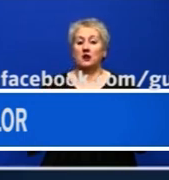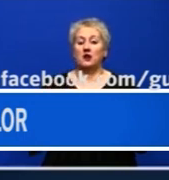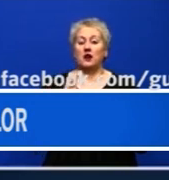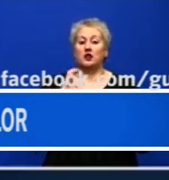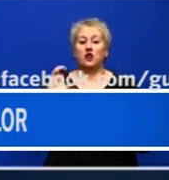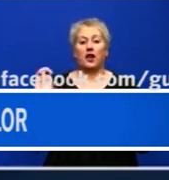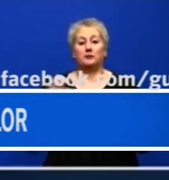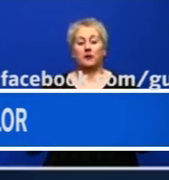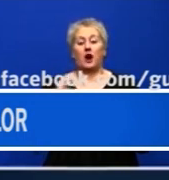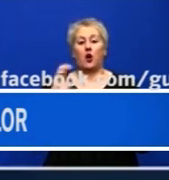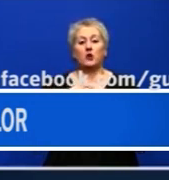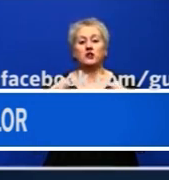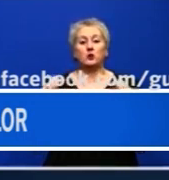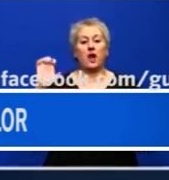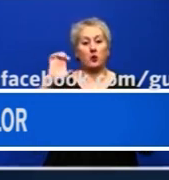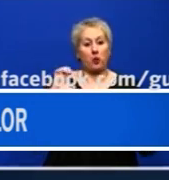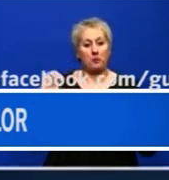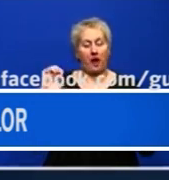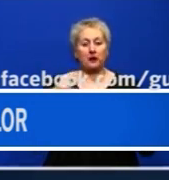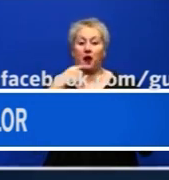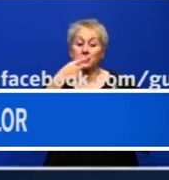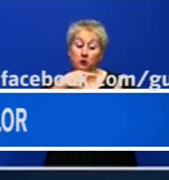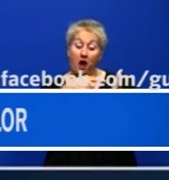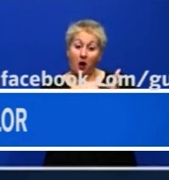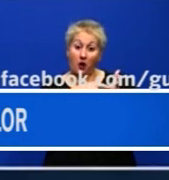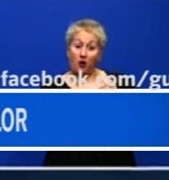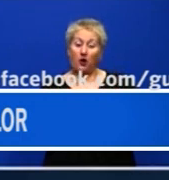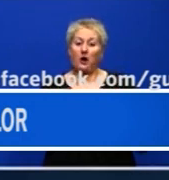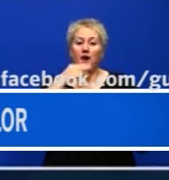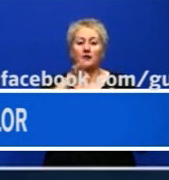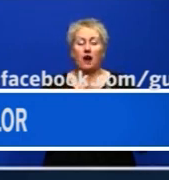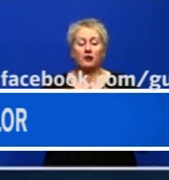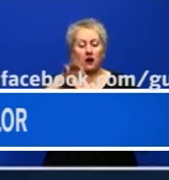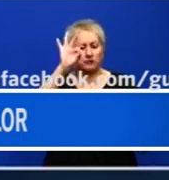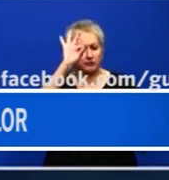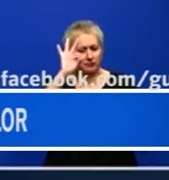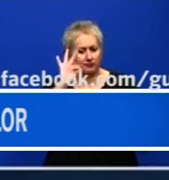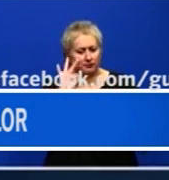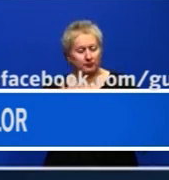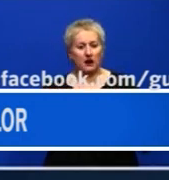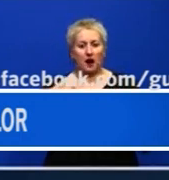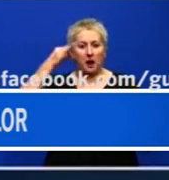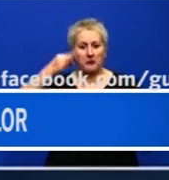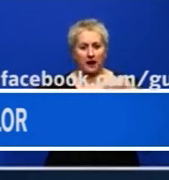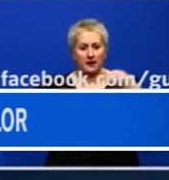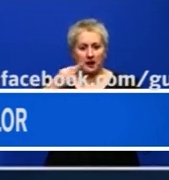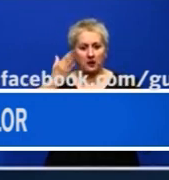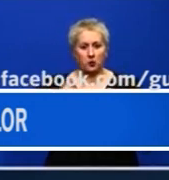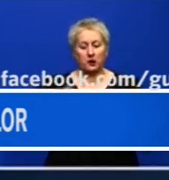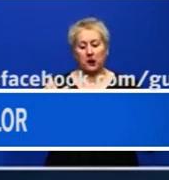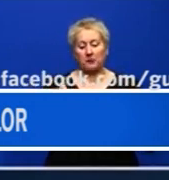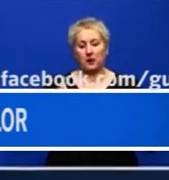92/43/CE a Consiliului European, bazându-ne pe datele statistice pe care le-am analizat în ultima